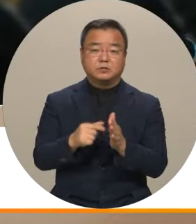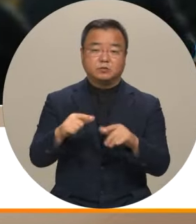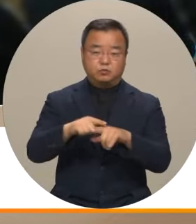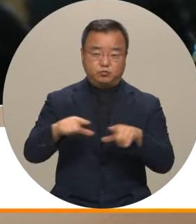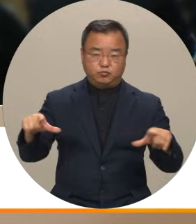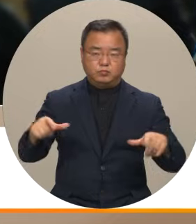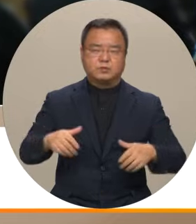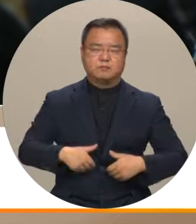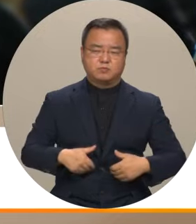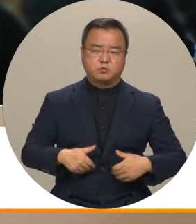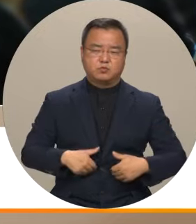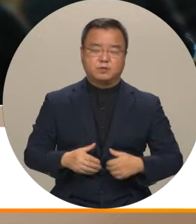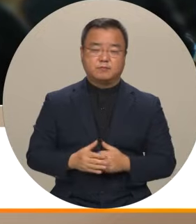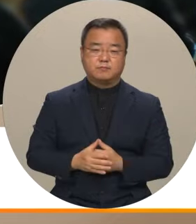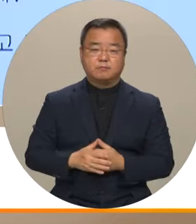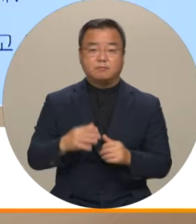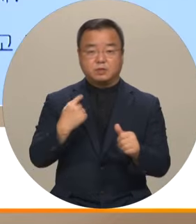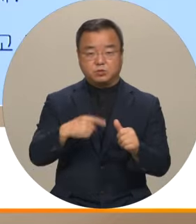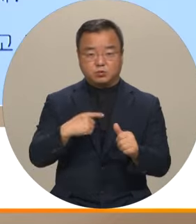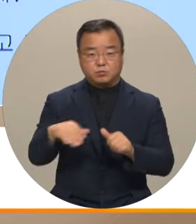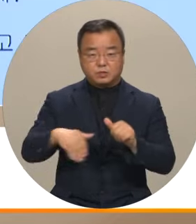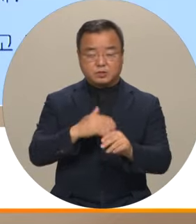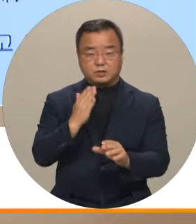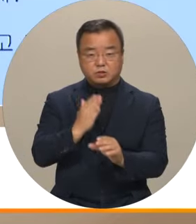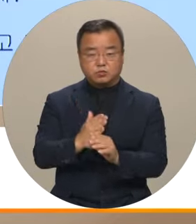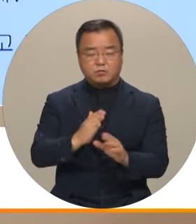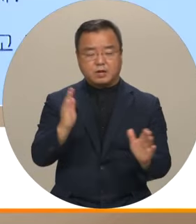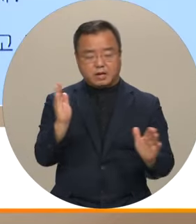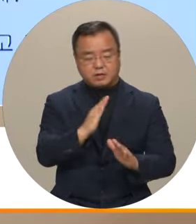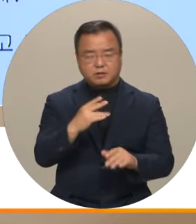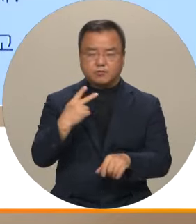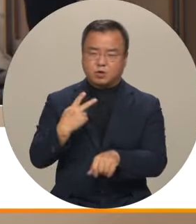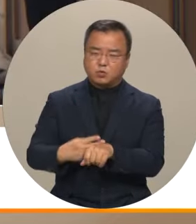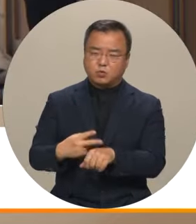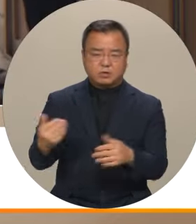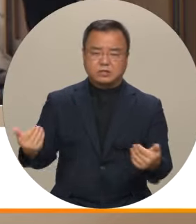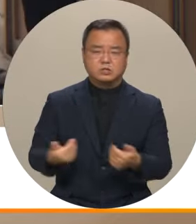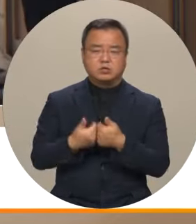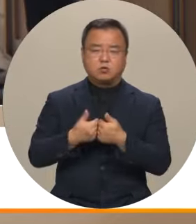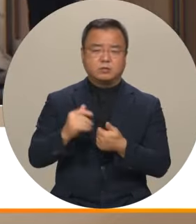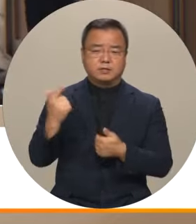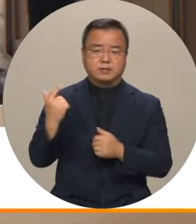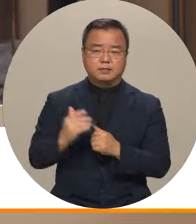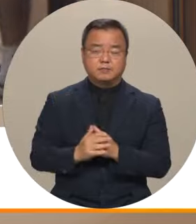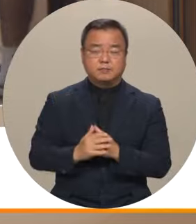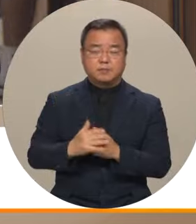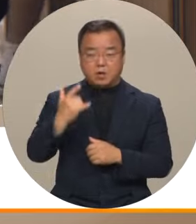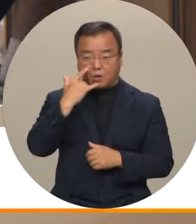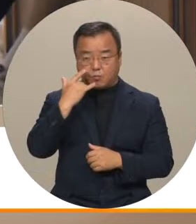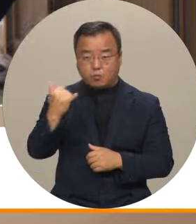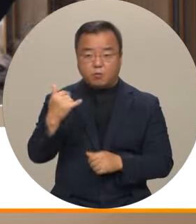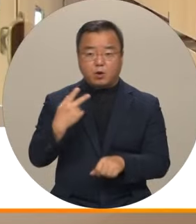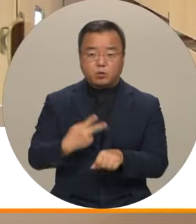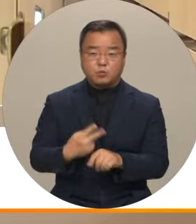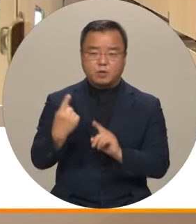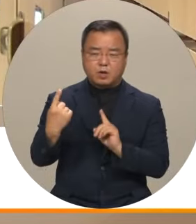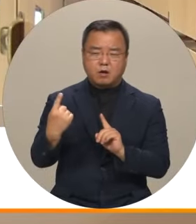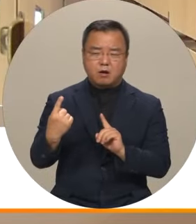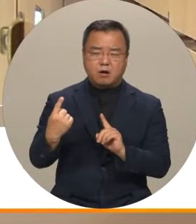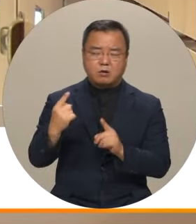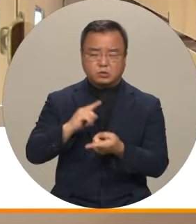생각합니다 아 교육 현장에서 학생과 교사는 적이 아닙니다 학부모와 교사도 서로 헐뜯고